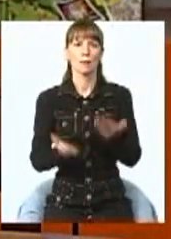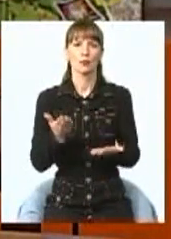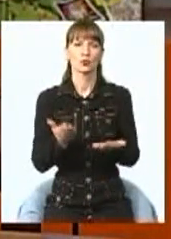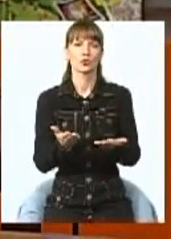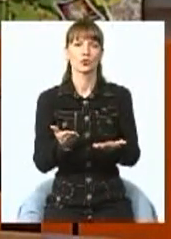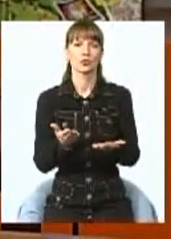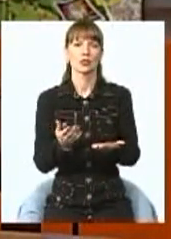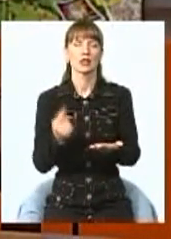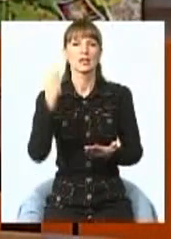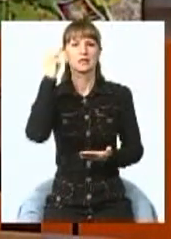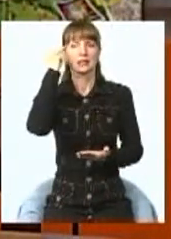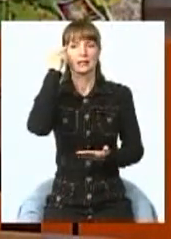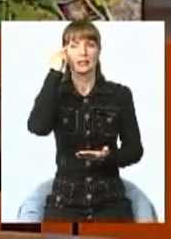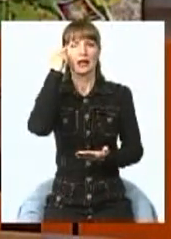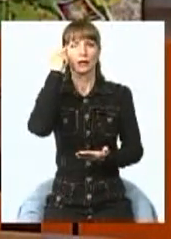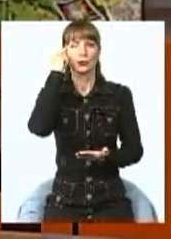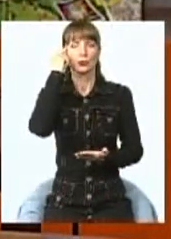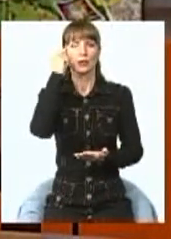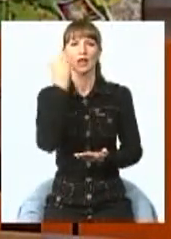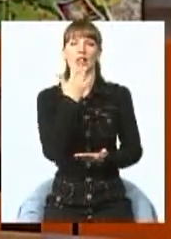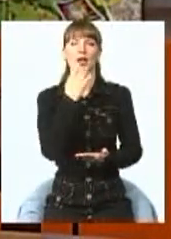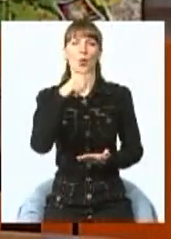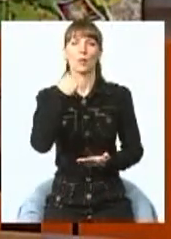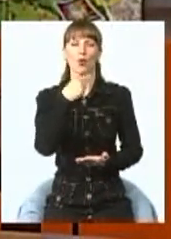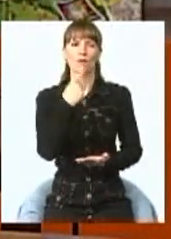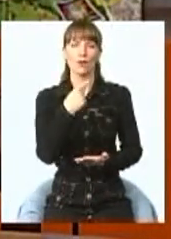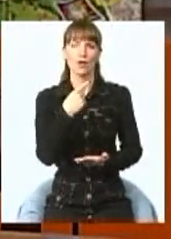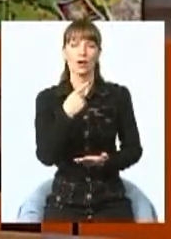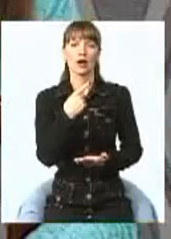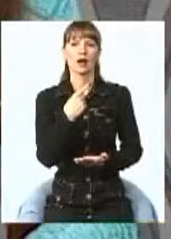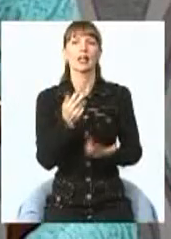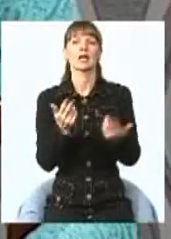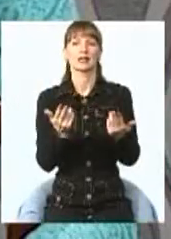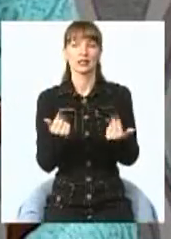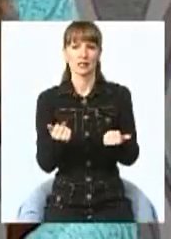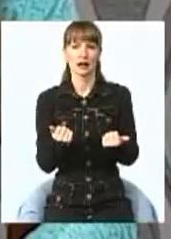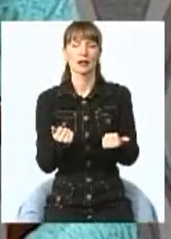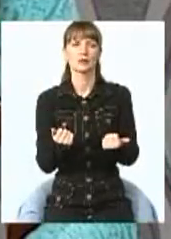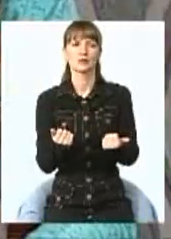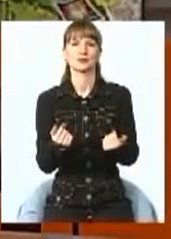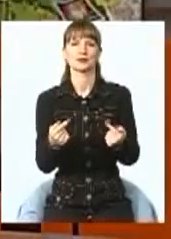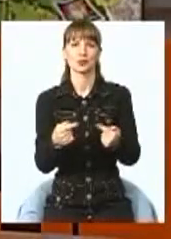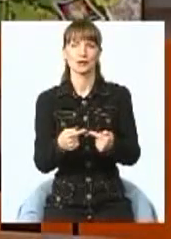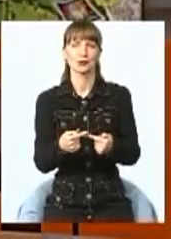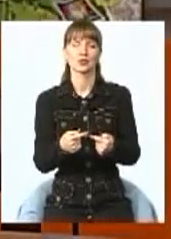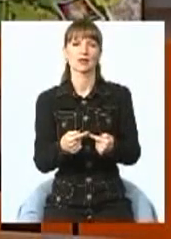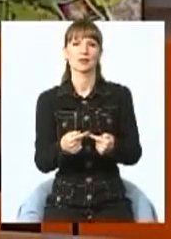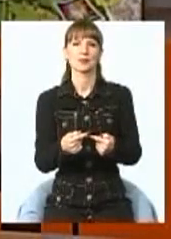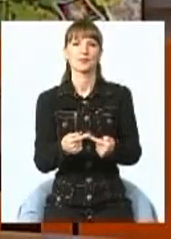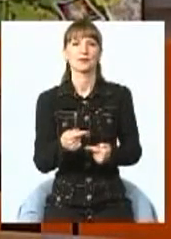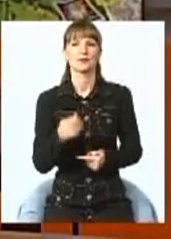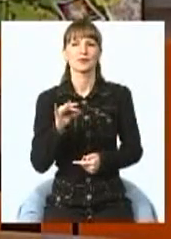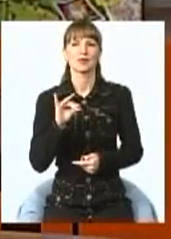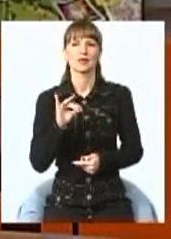мабуть, знають іностранну мову. Так, іноземні також. Угу. Так.